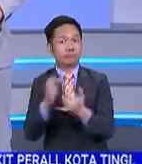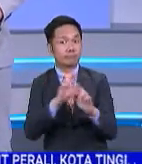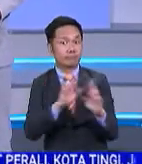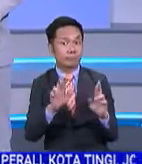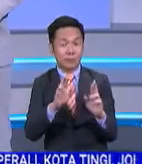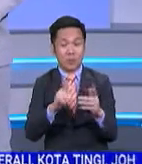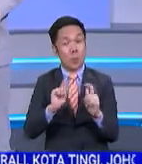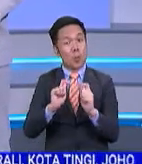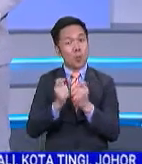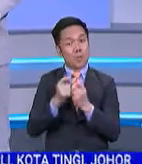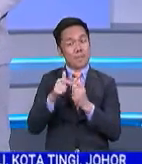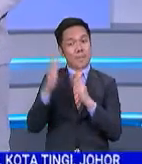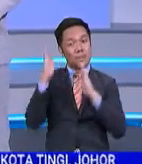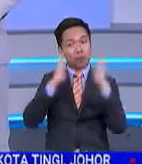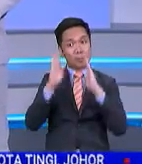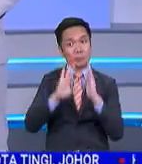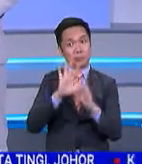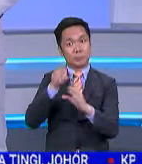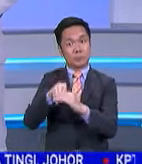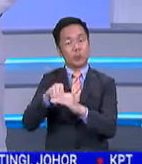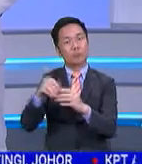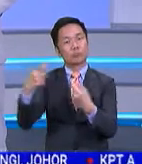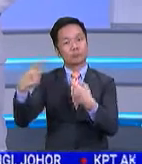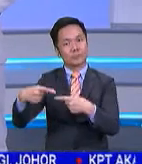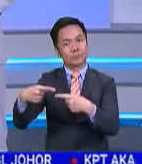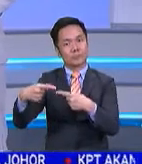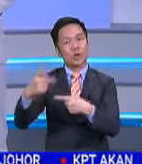bagi menghadapi Sukan Commonwealth 2022.